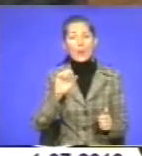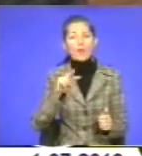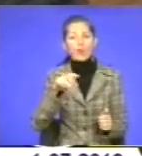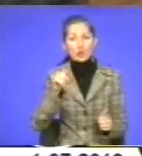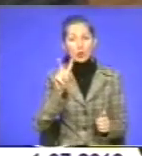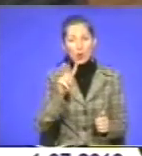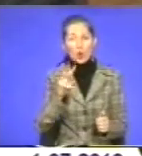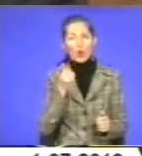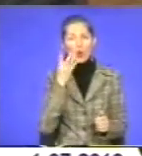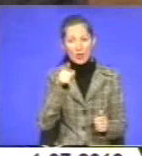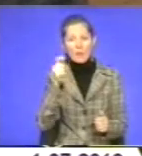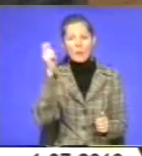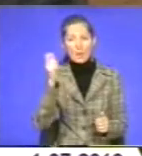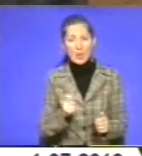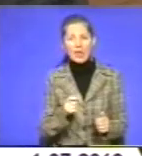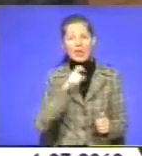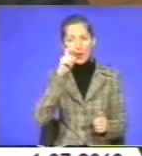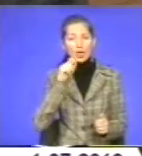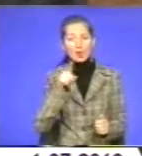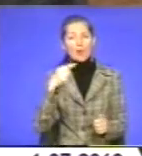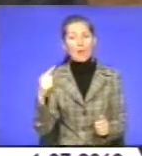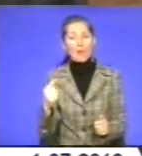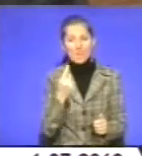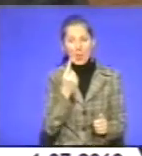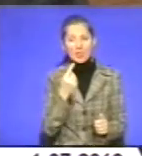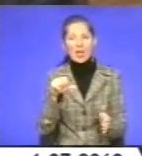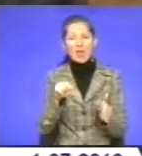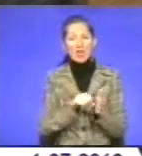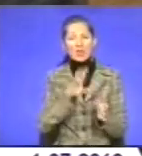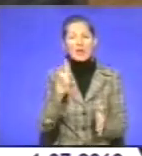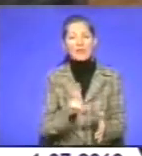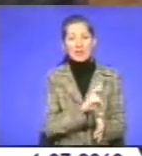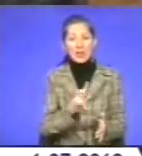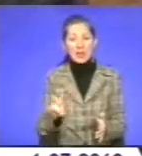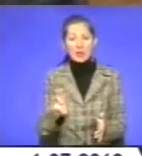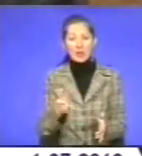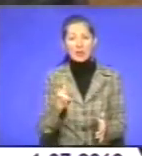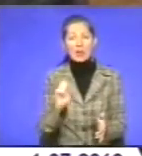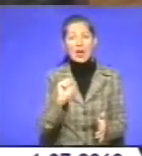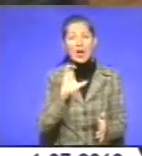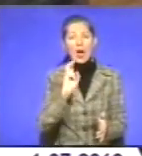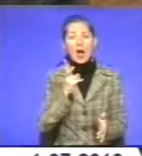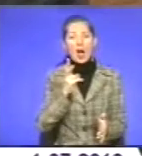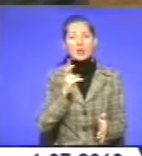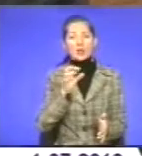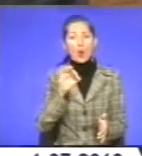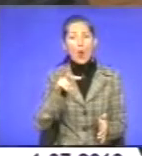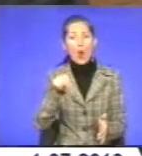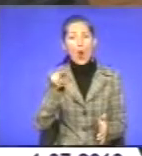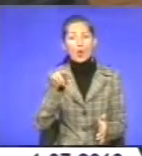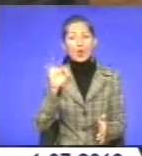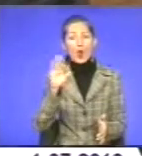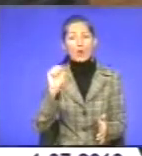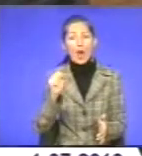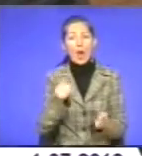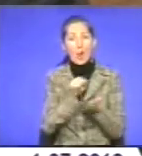Україну, він перший відвідував церкву на Аскольдовій могилі і там молився